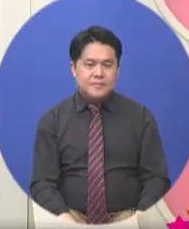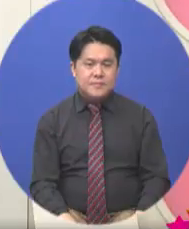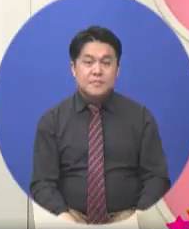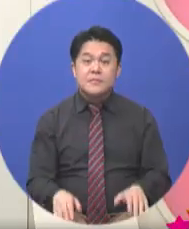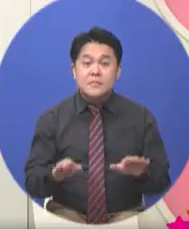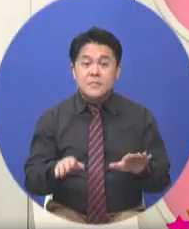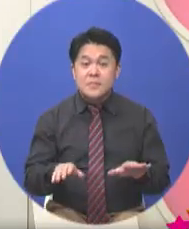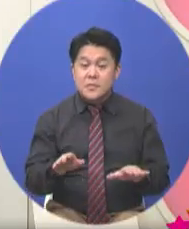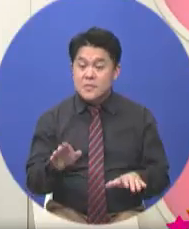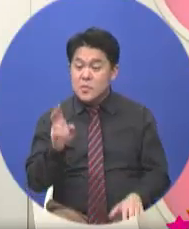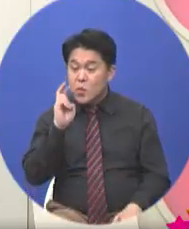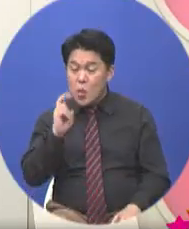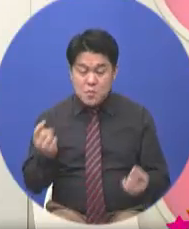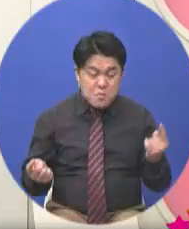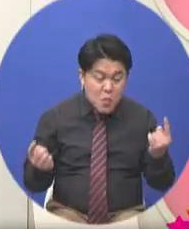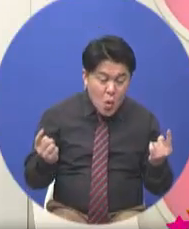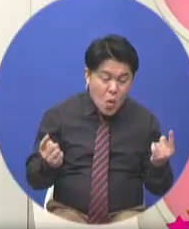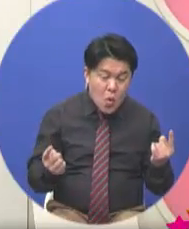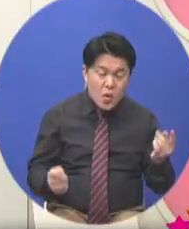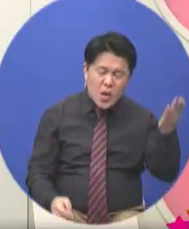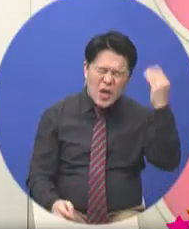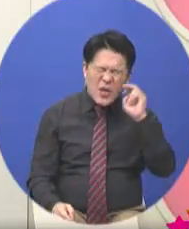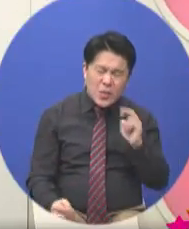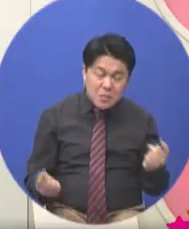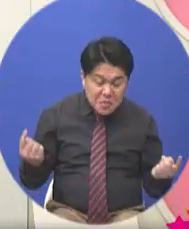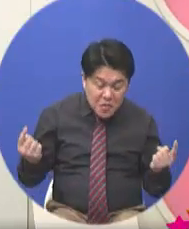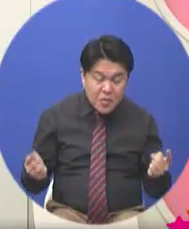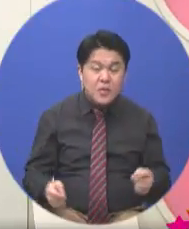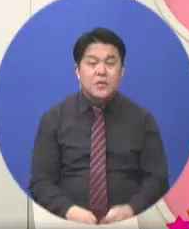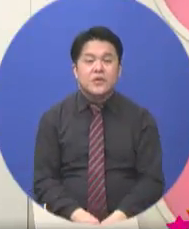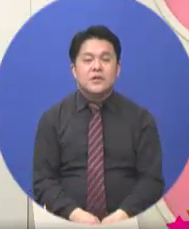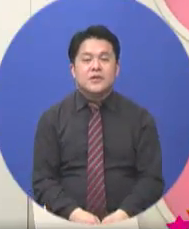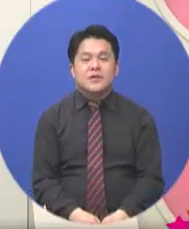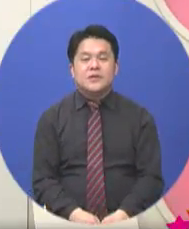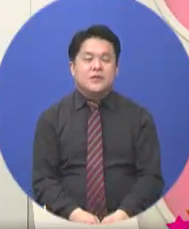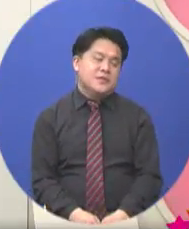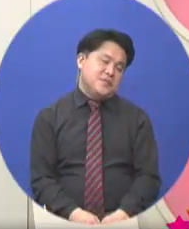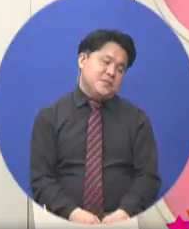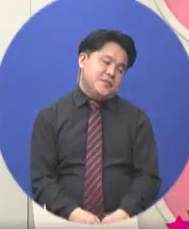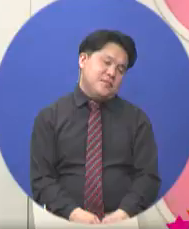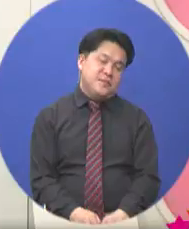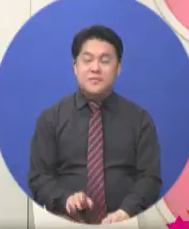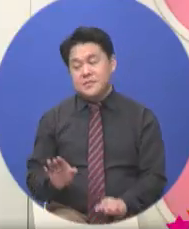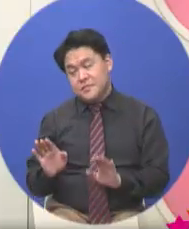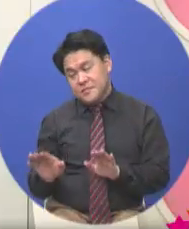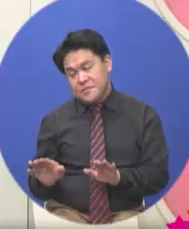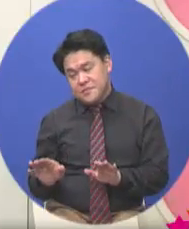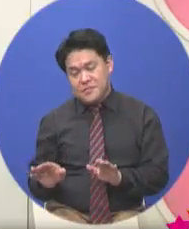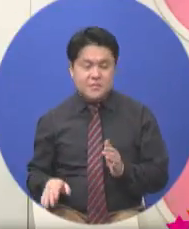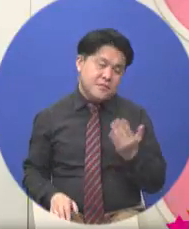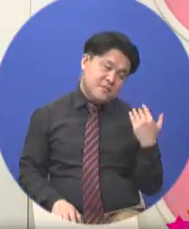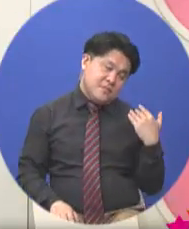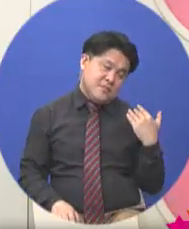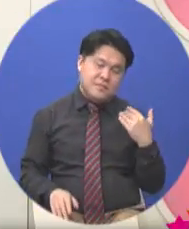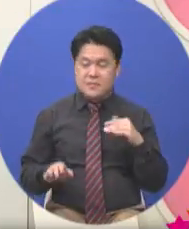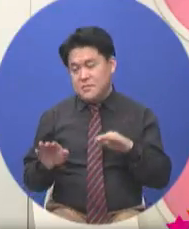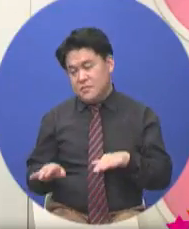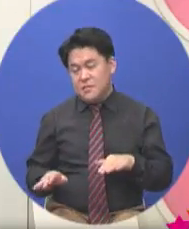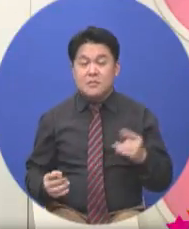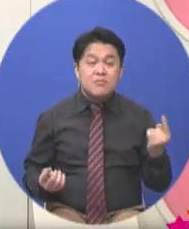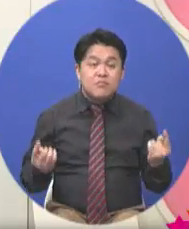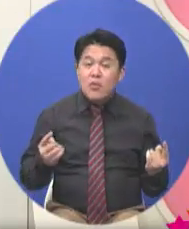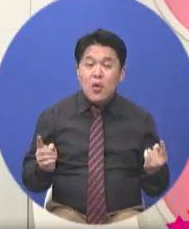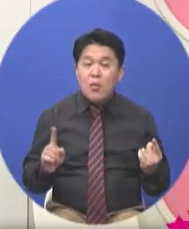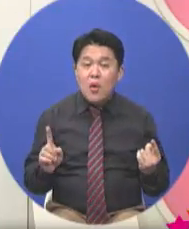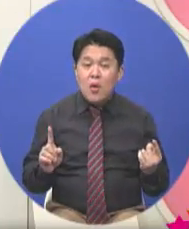예. 요즘 노래랑 이렇게 비교를 해보면 옛날 노래랑 지금 노래랑 뭐가 좀